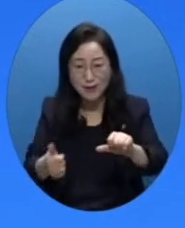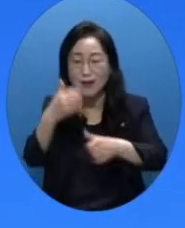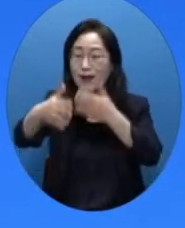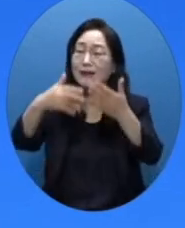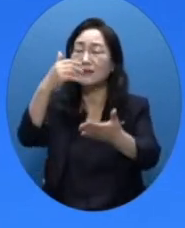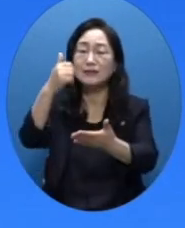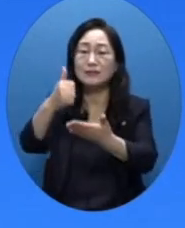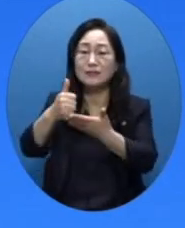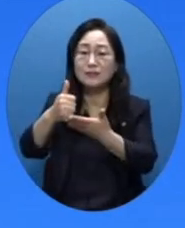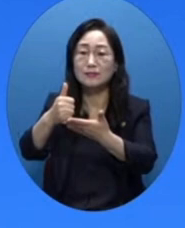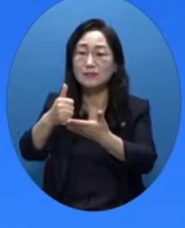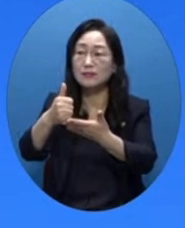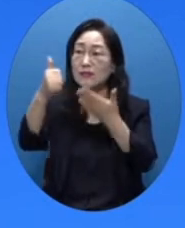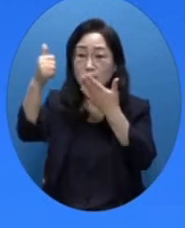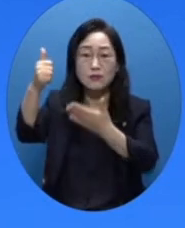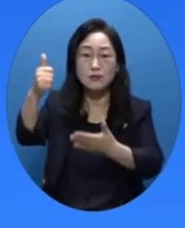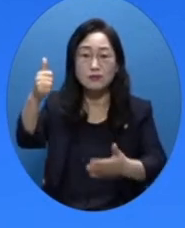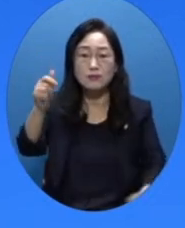하나님께서